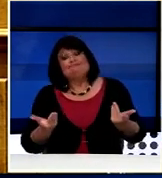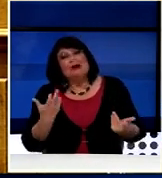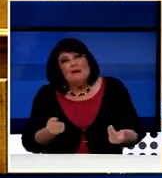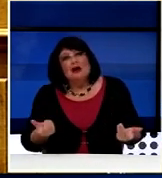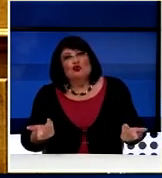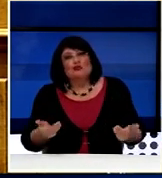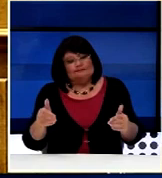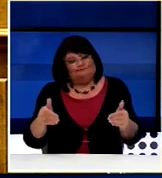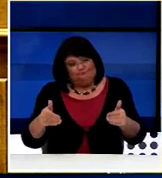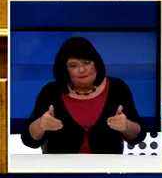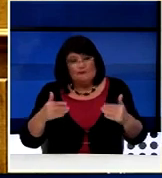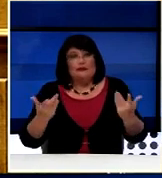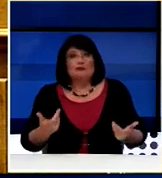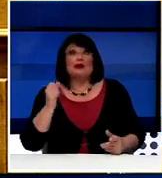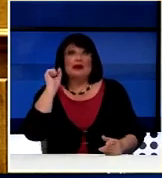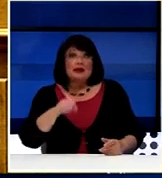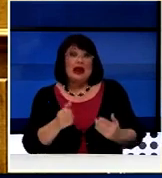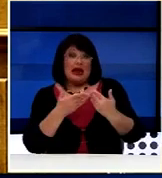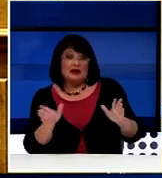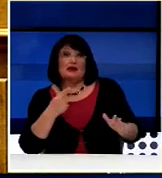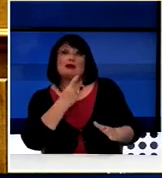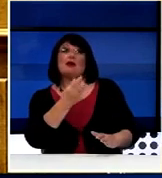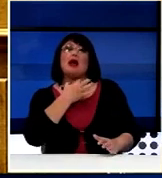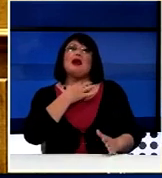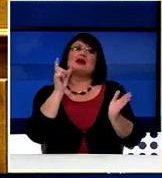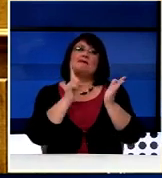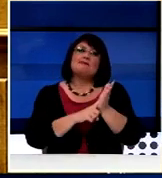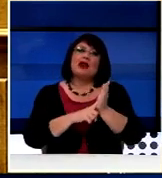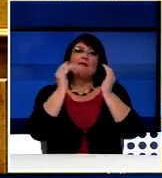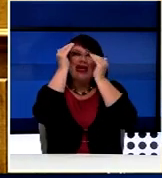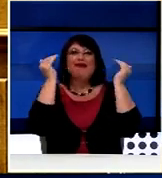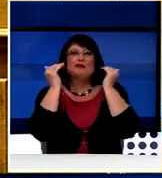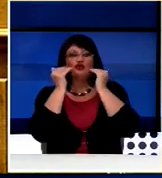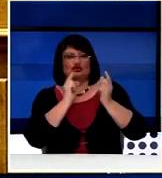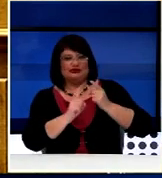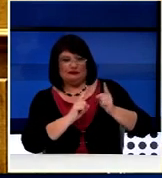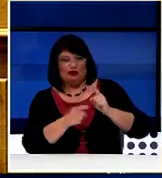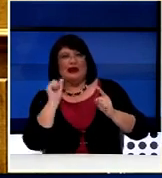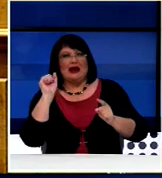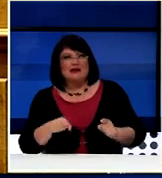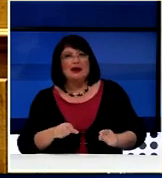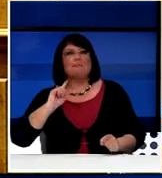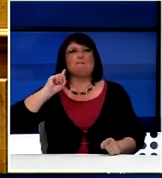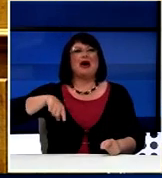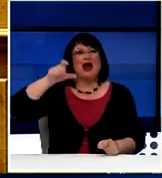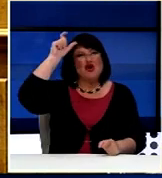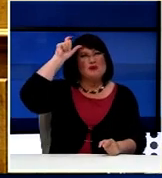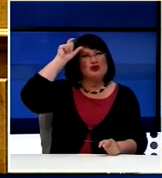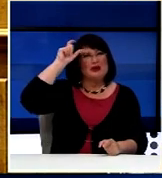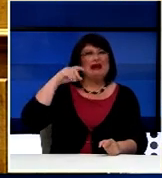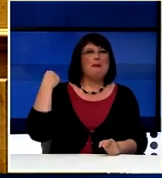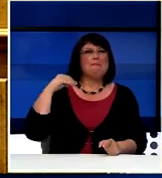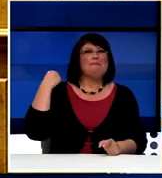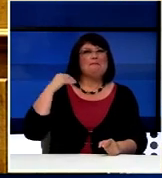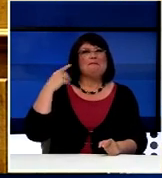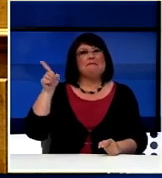Όχι μόνο υποστηρίξαμε δημόσια την ανάγκη να υπάρξει συμφωνία με την Αίγυπτο για να διεμβολήσει την παράνομη συμφωνία της Τουρκίας με